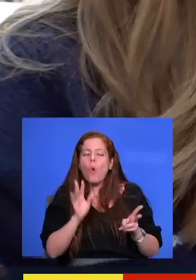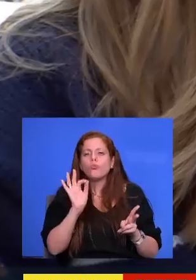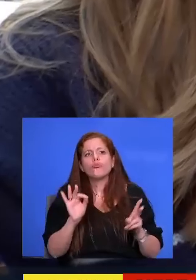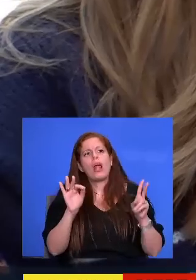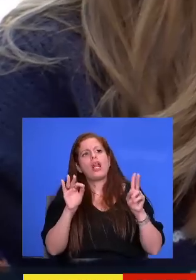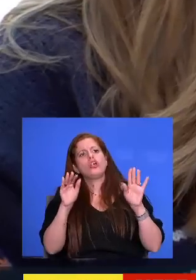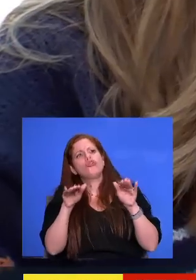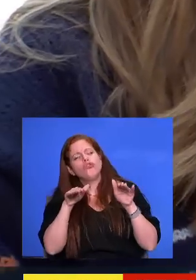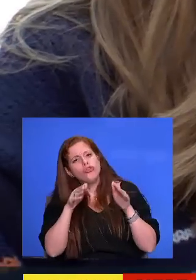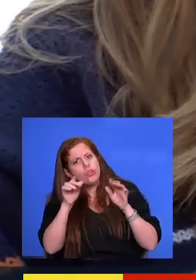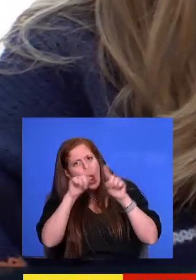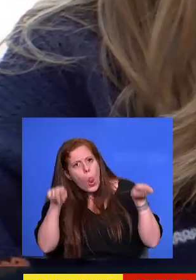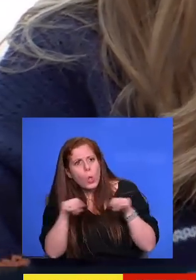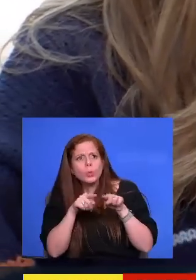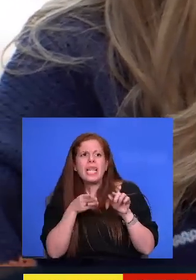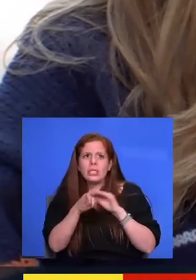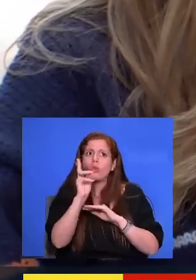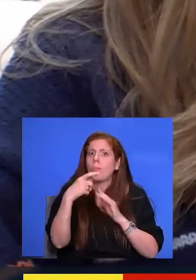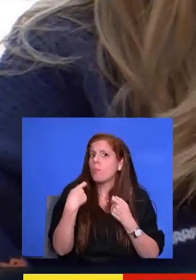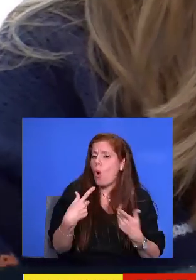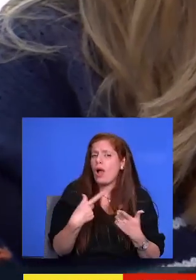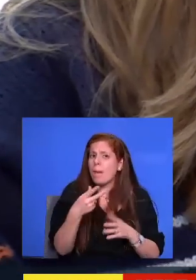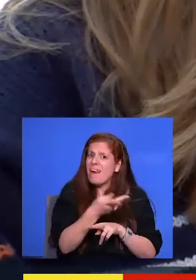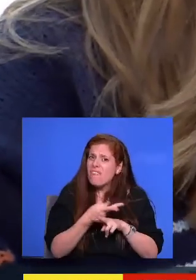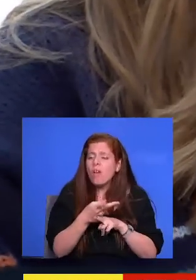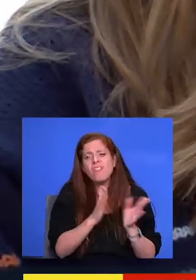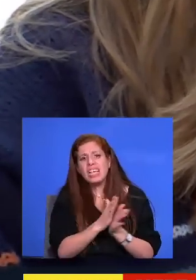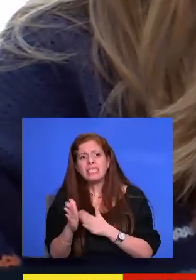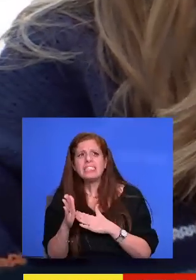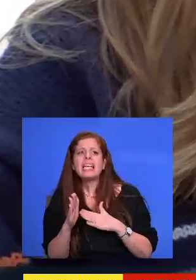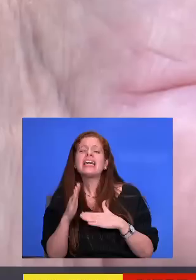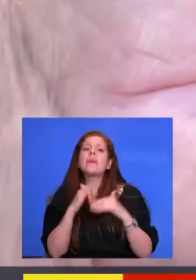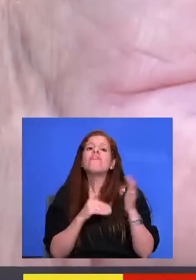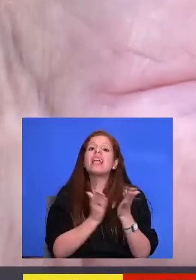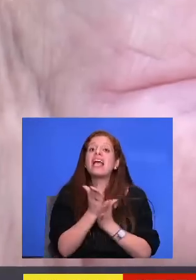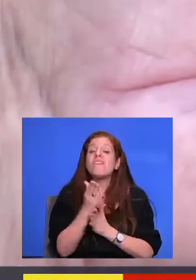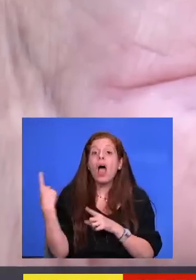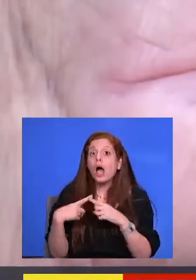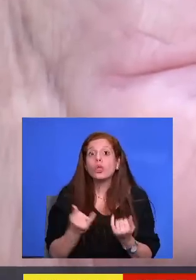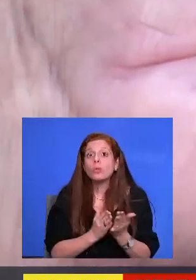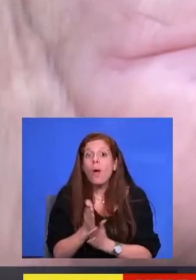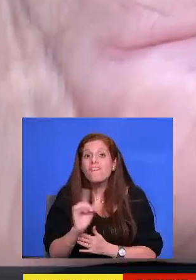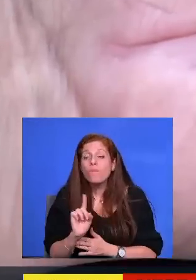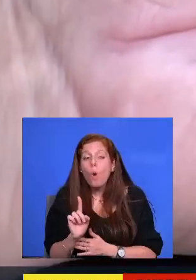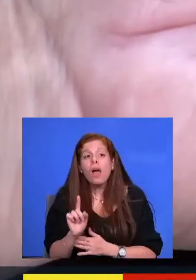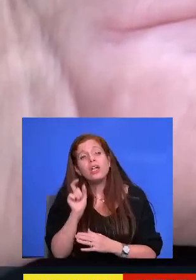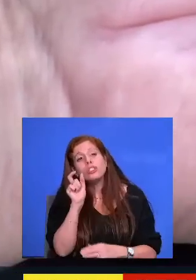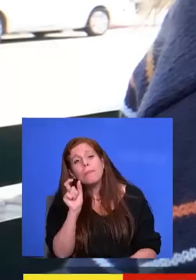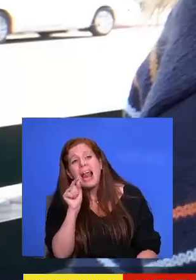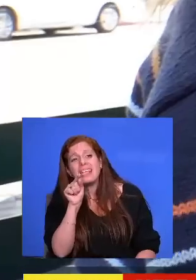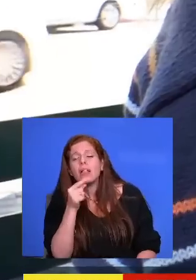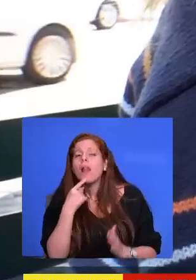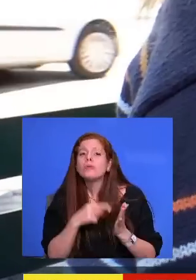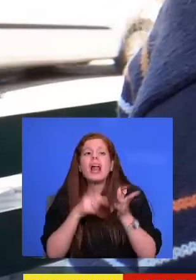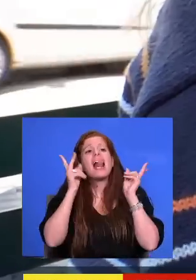של כיסאות, הם יכולים למכור גם קפה במקום הזה, ולהסדיר את זה כמבנה קבע, עד היום זה לא היה מבנה קבע. אין, יש איזו מילה קטנה, למשל,